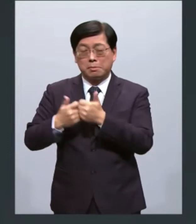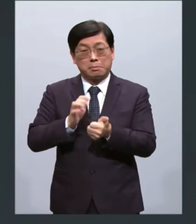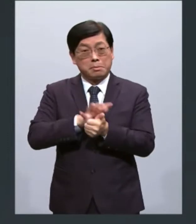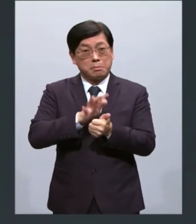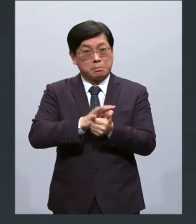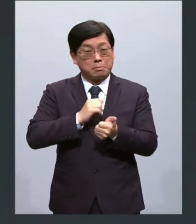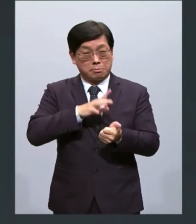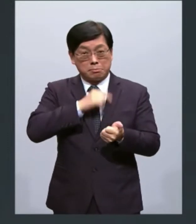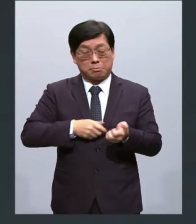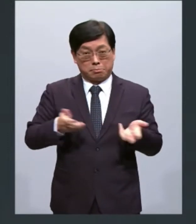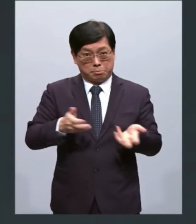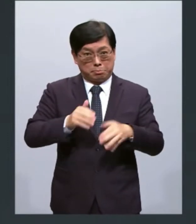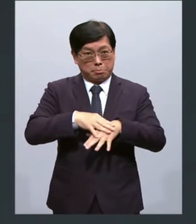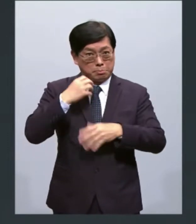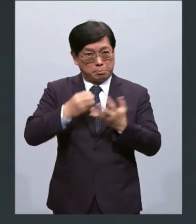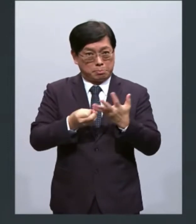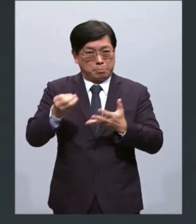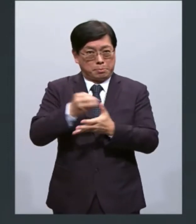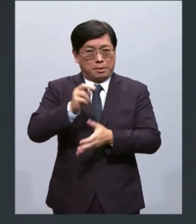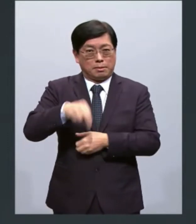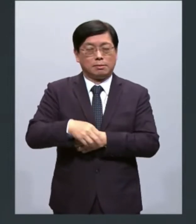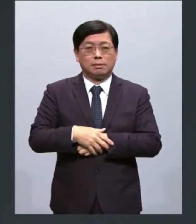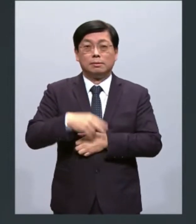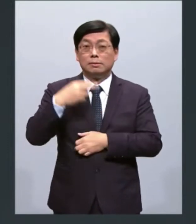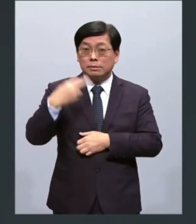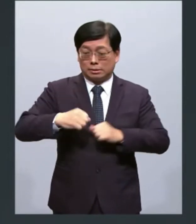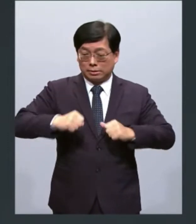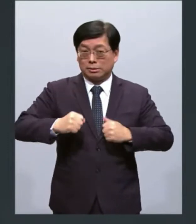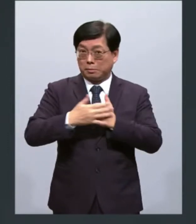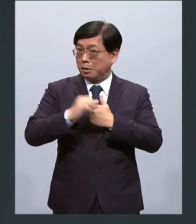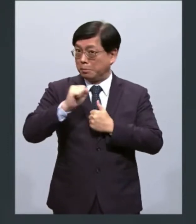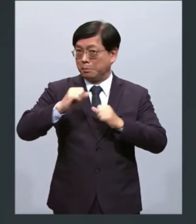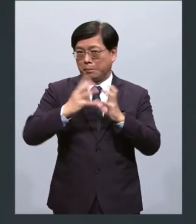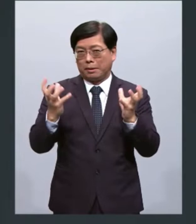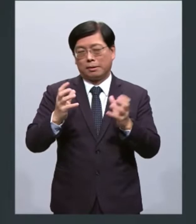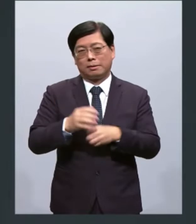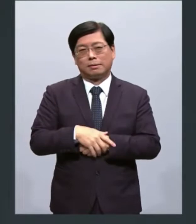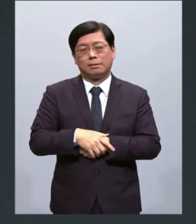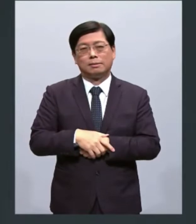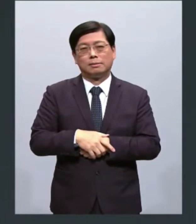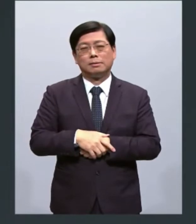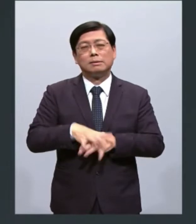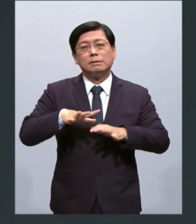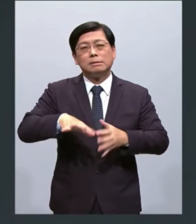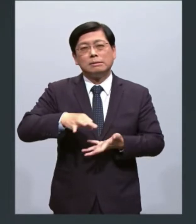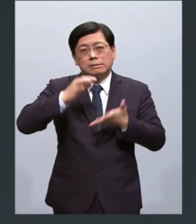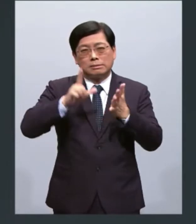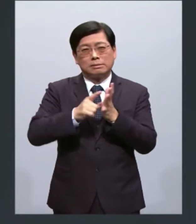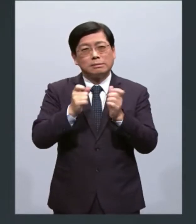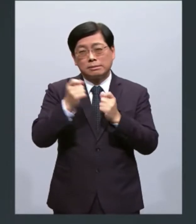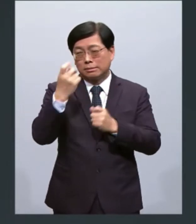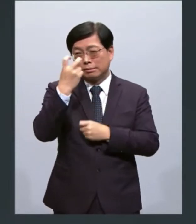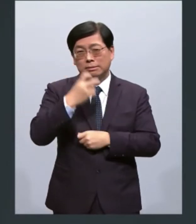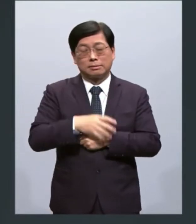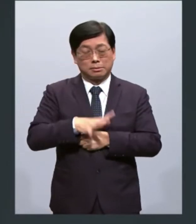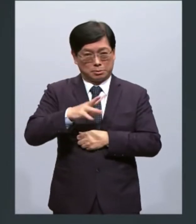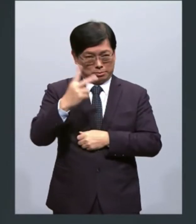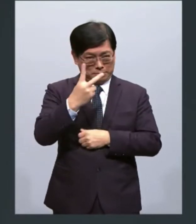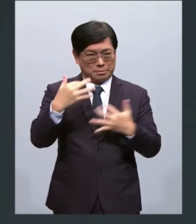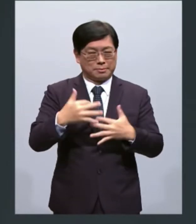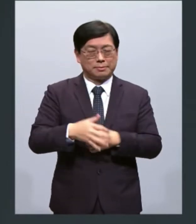医疗的治疗效率。当然健保不能倒闭。我们来谈长照。长照有两个